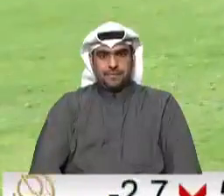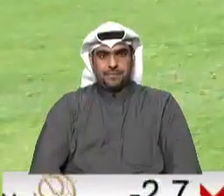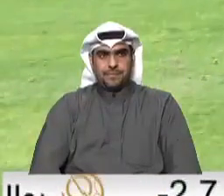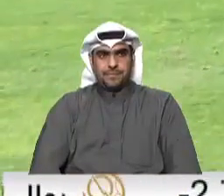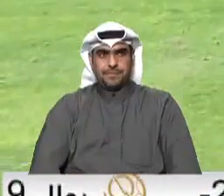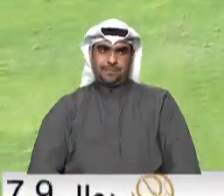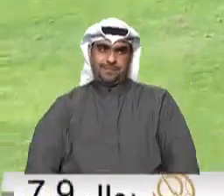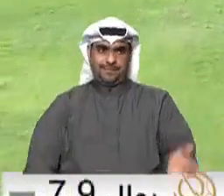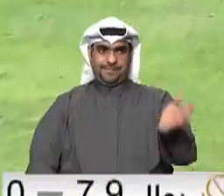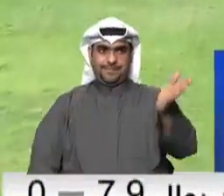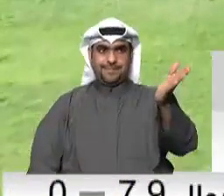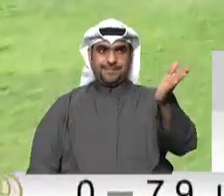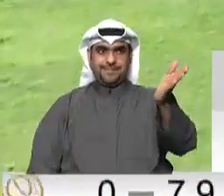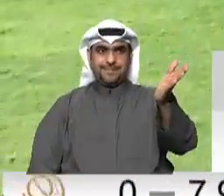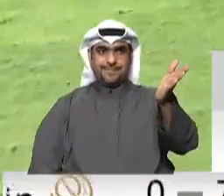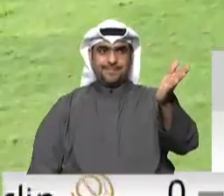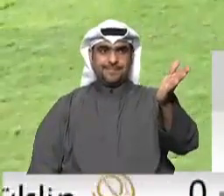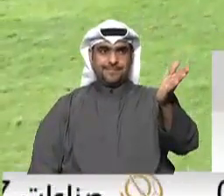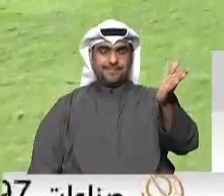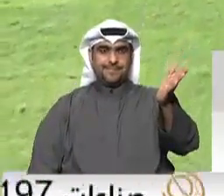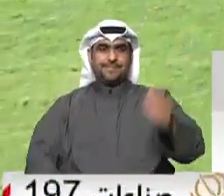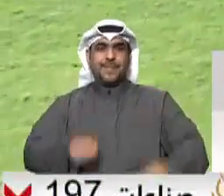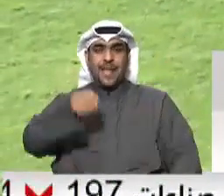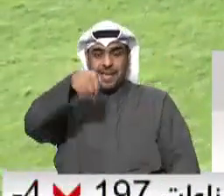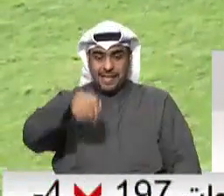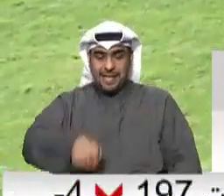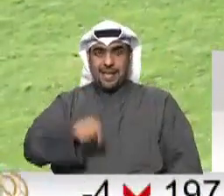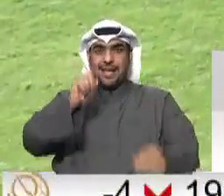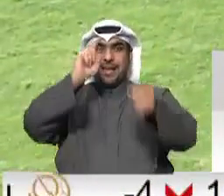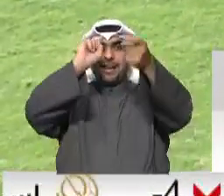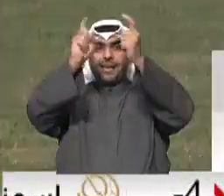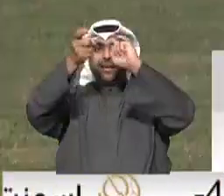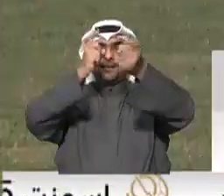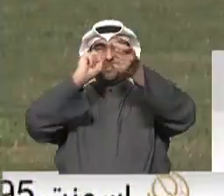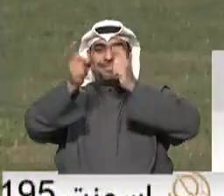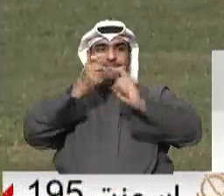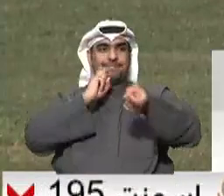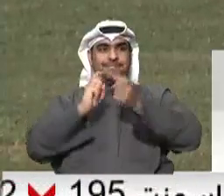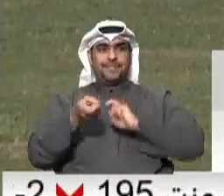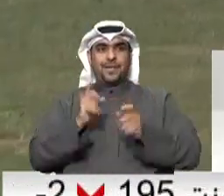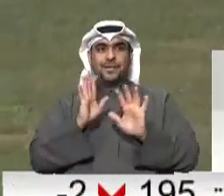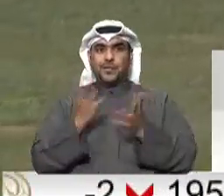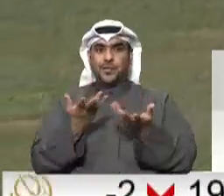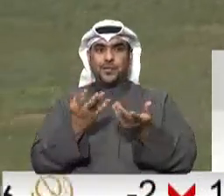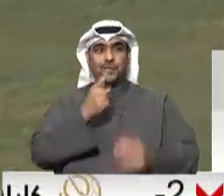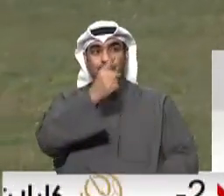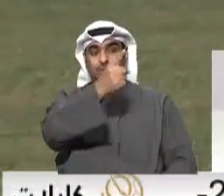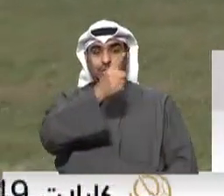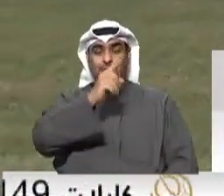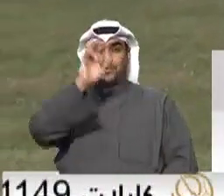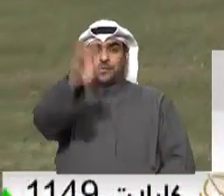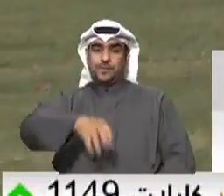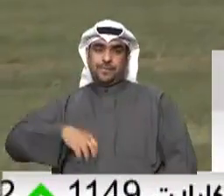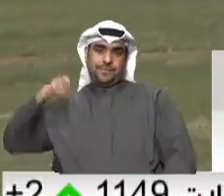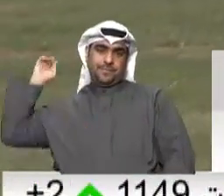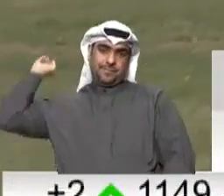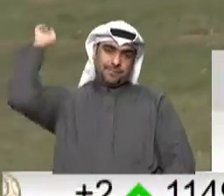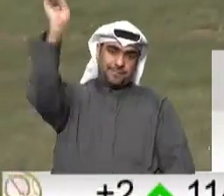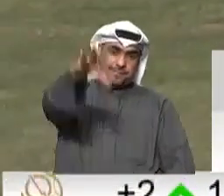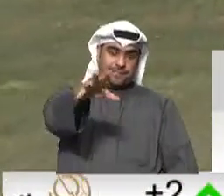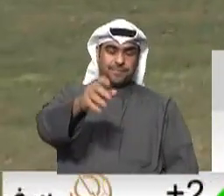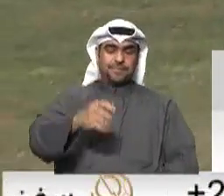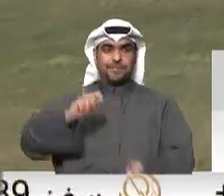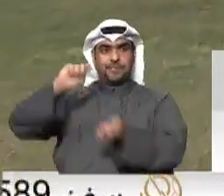عندما يجتمع الشغف والحب لرياضه لعبه في الكويت حتما ستشاهد متعه هذه اللعبه المشهوره